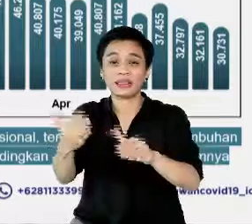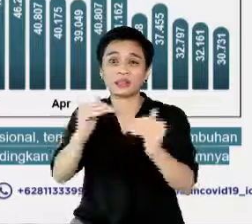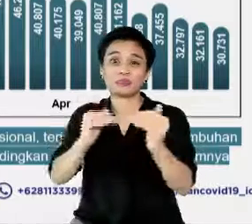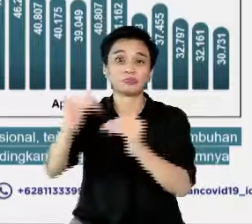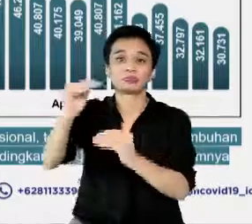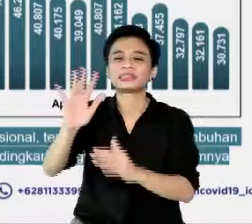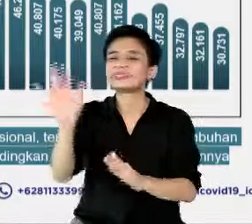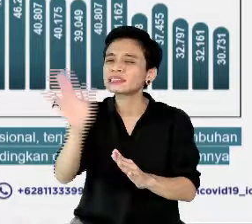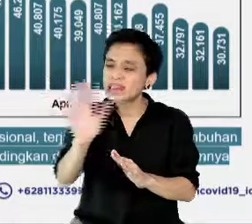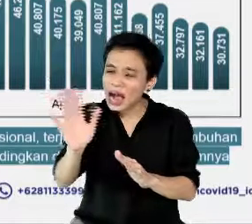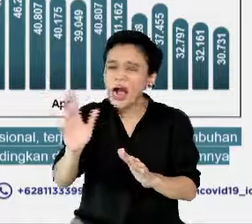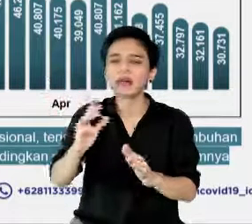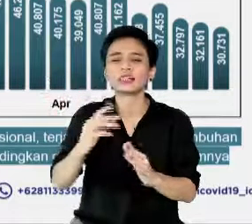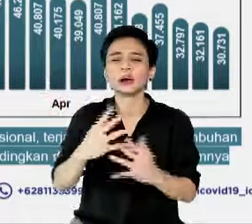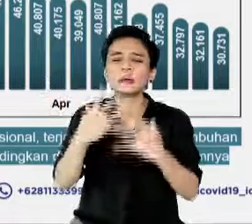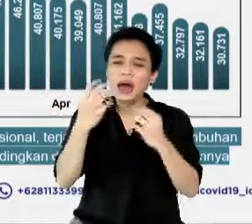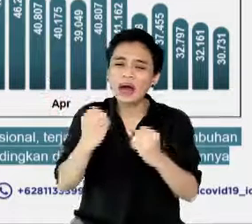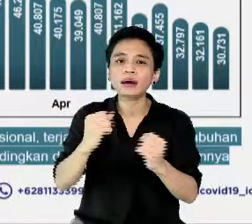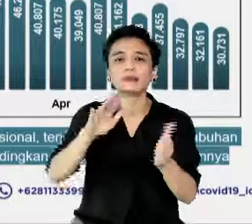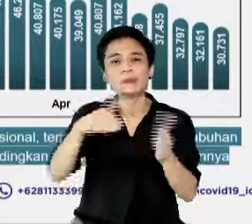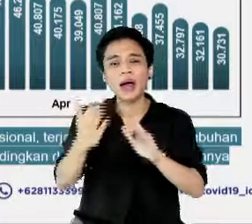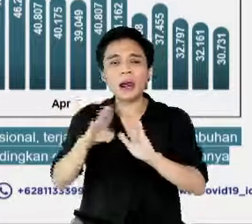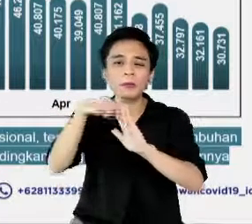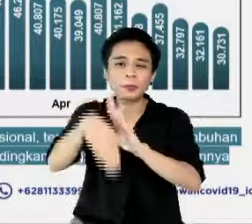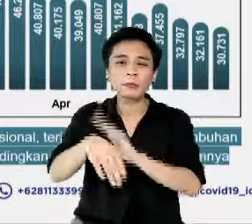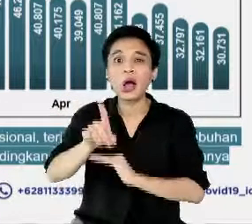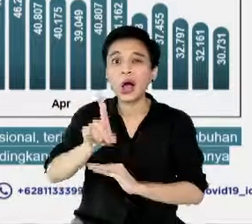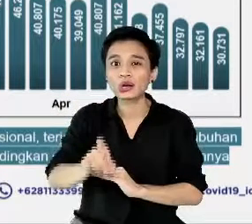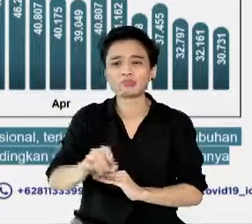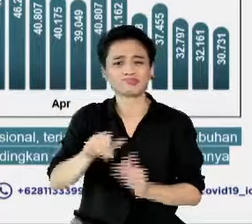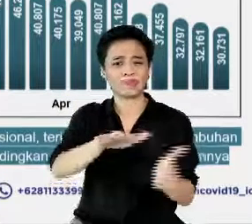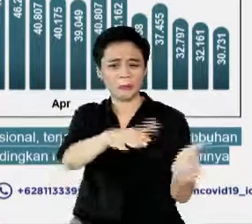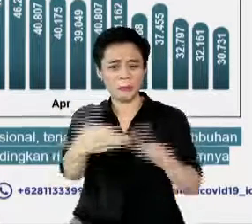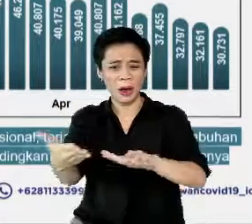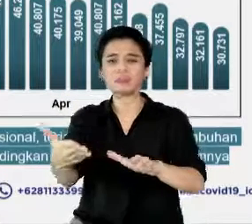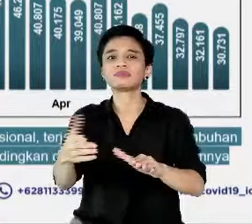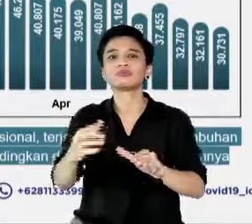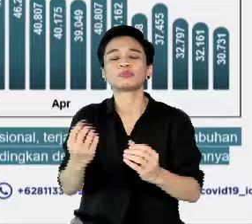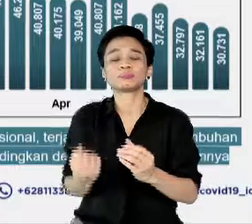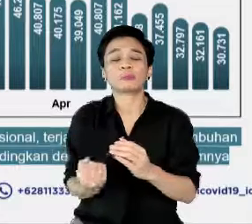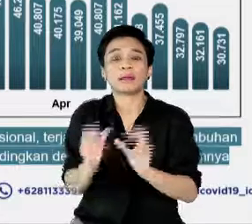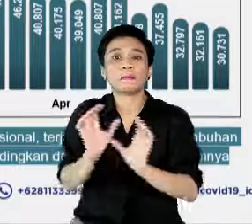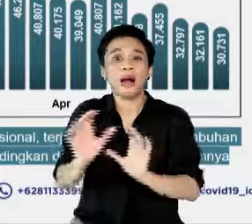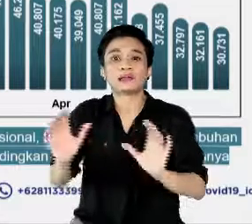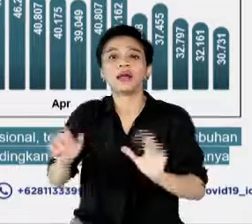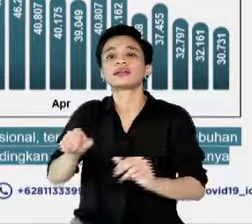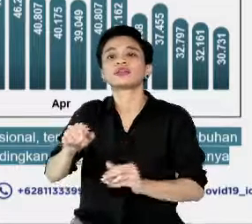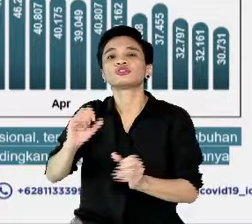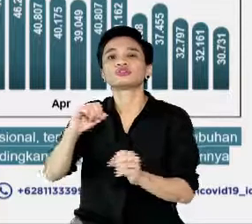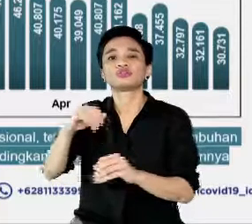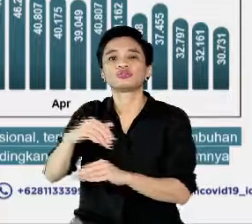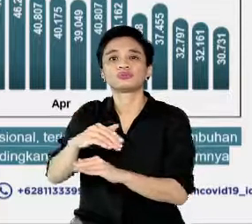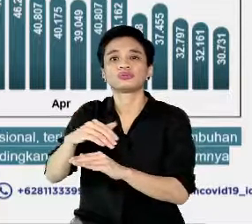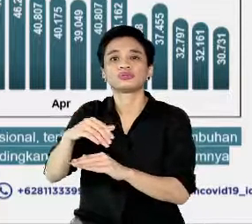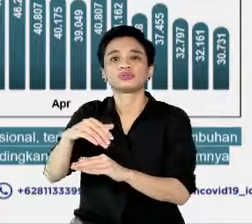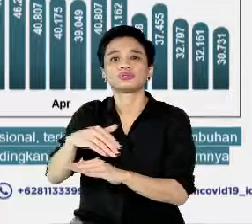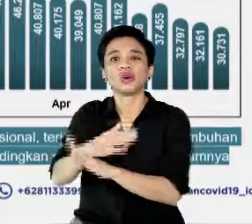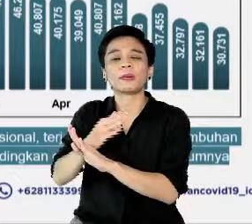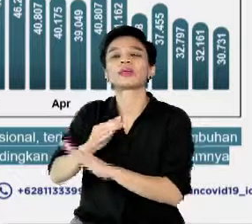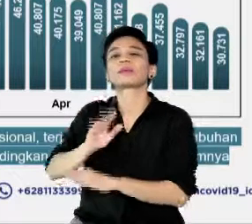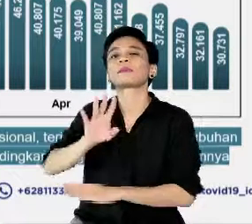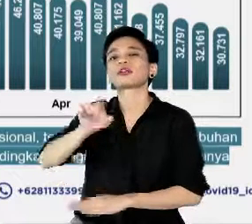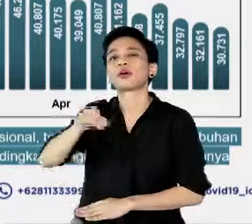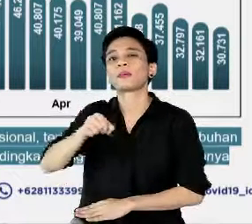kematian dapat terus ditekan setiap minggunya kenaikan ini dikontribusikan oleh Jawa Timur yang naik 43 kematian